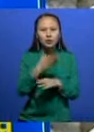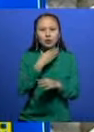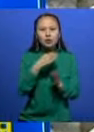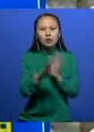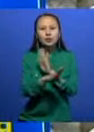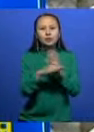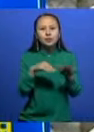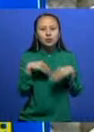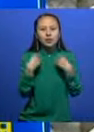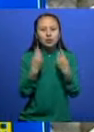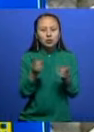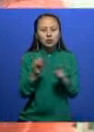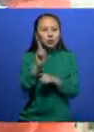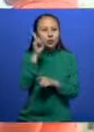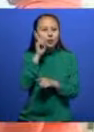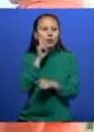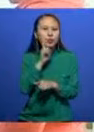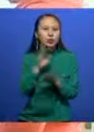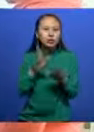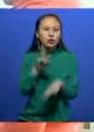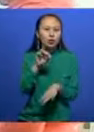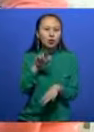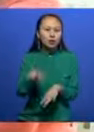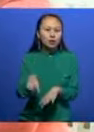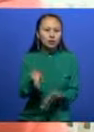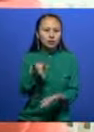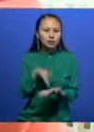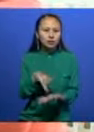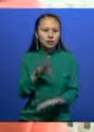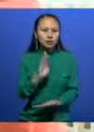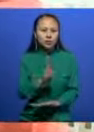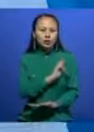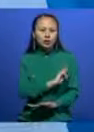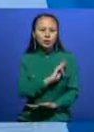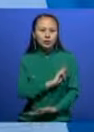дауыс берушілерге ыңғайлы болу үшін арнайы колл-орталықтар жұмыс істейді.